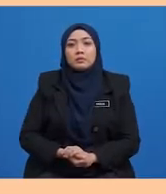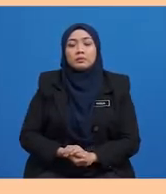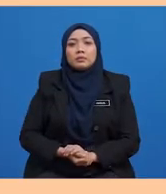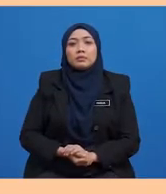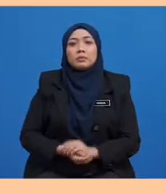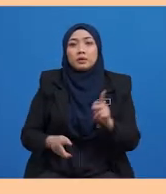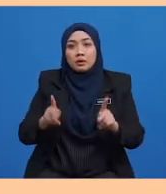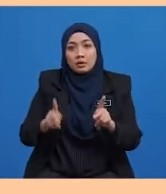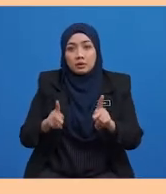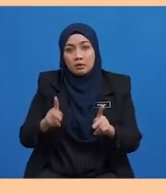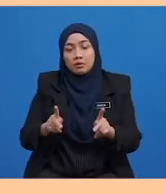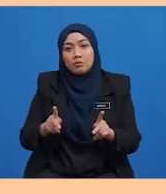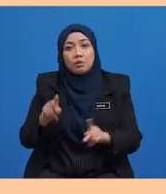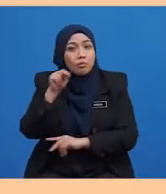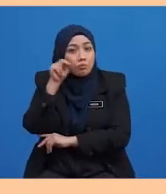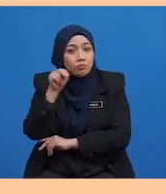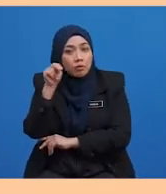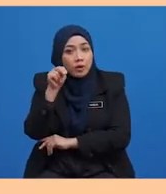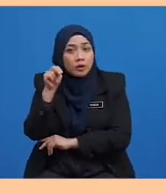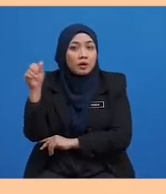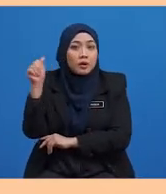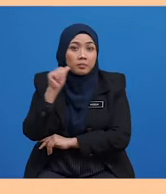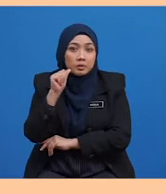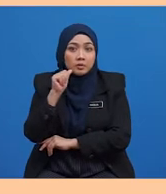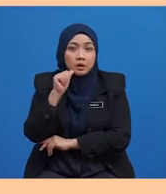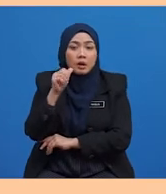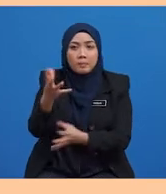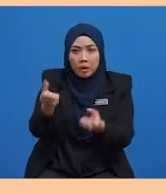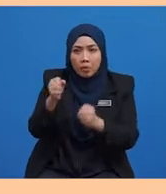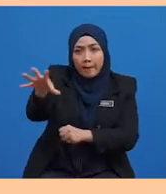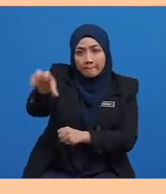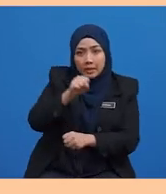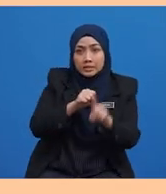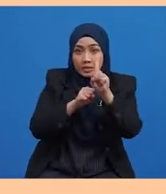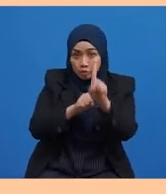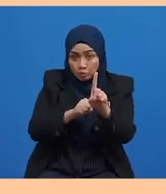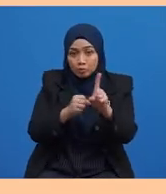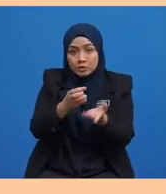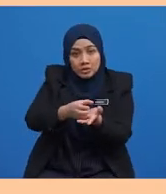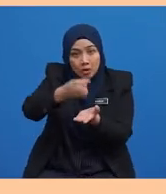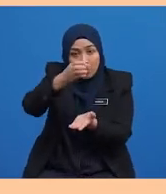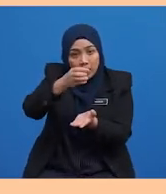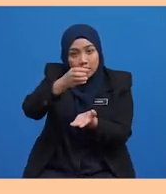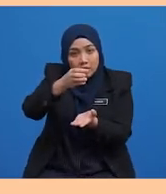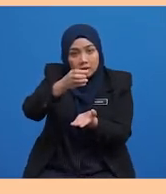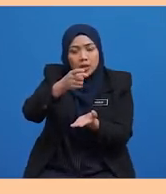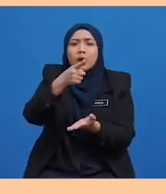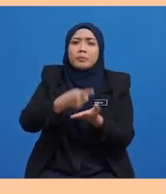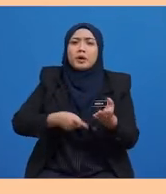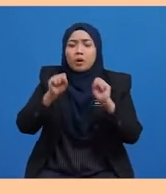Sekiranya Puan Aminah ingin mengambil satu cawan daripada dulang tersebut,